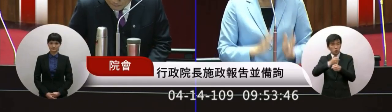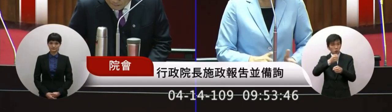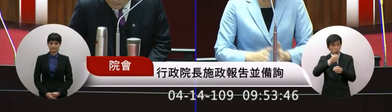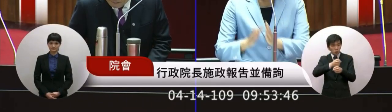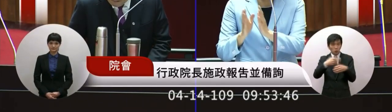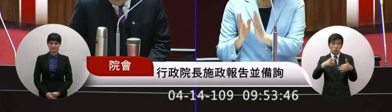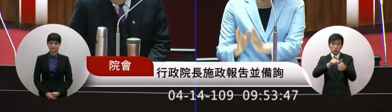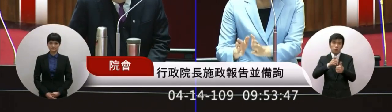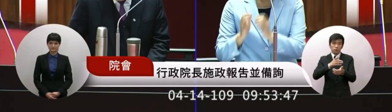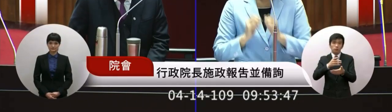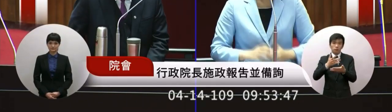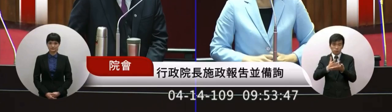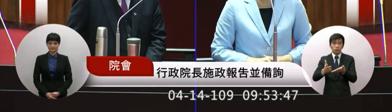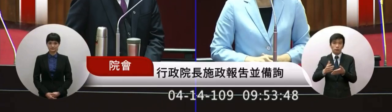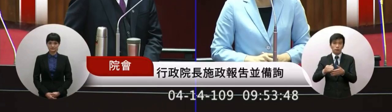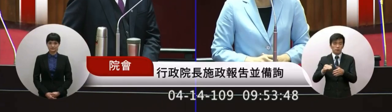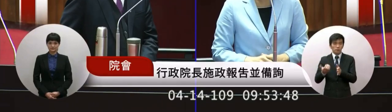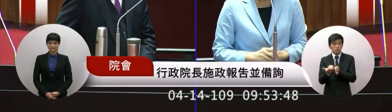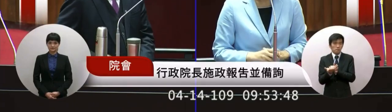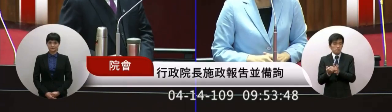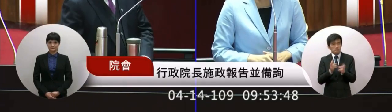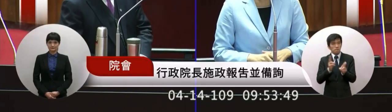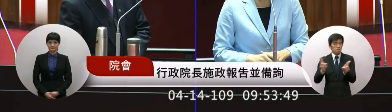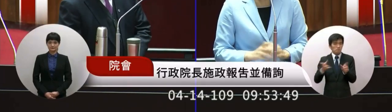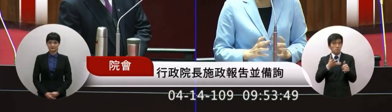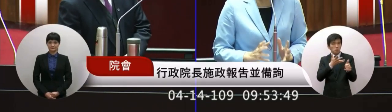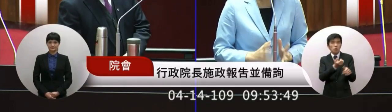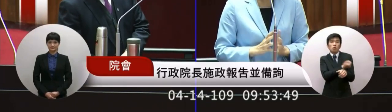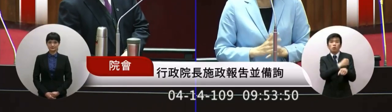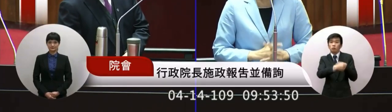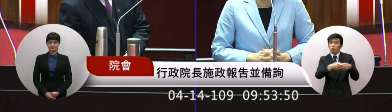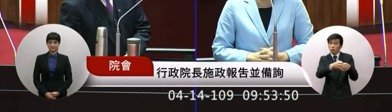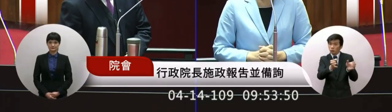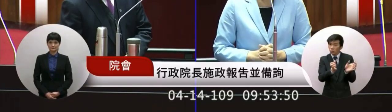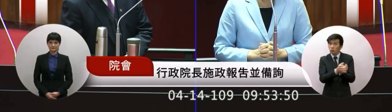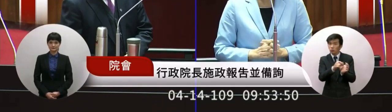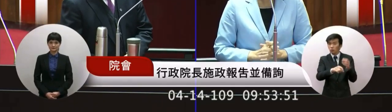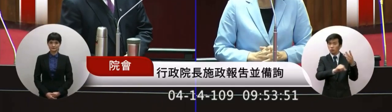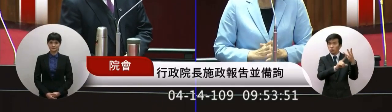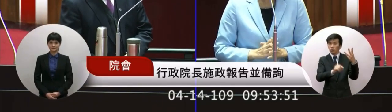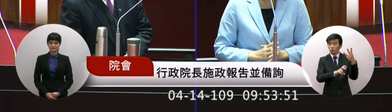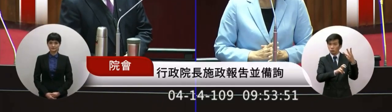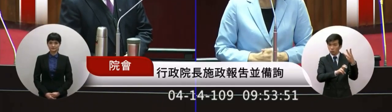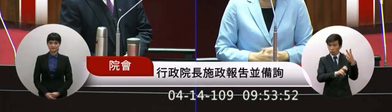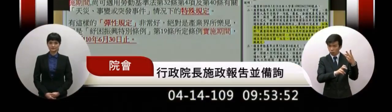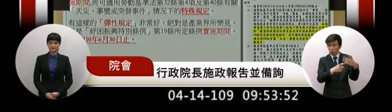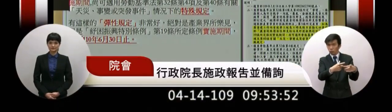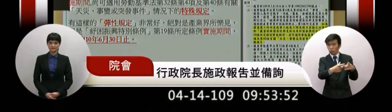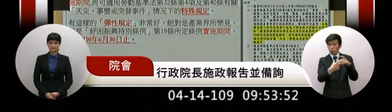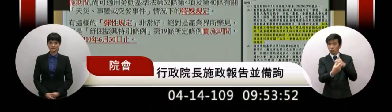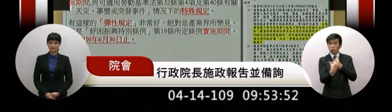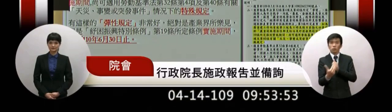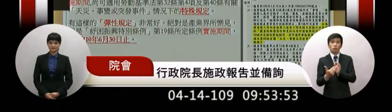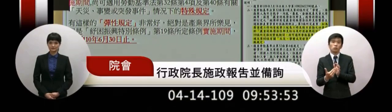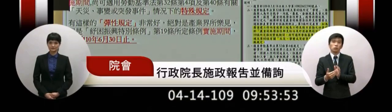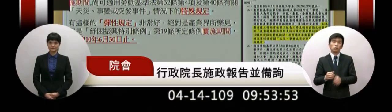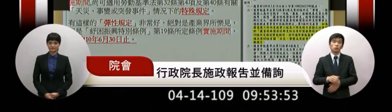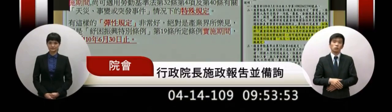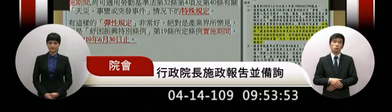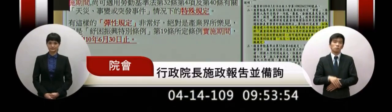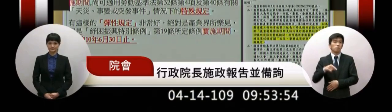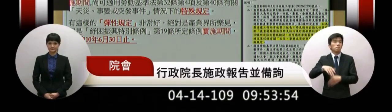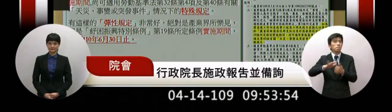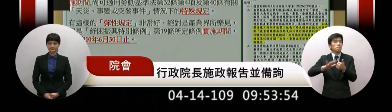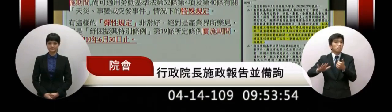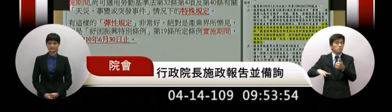套，发文这个问了劳动部，劳动部呢也在3月20日呢迅速的回应。好，这个受影